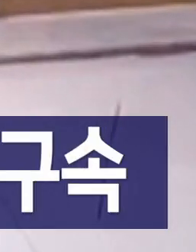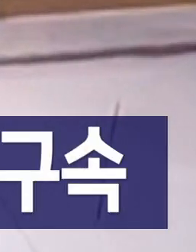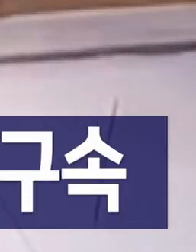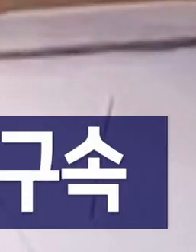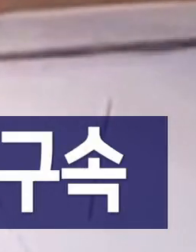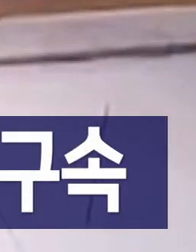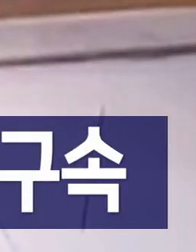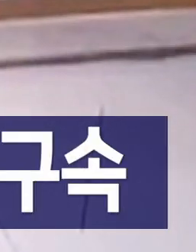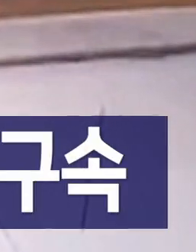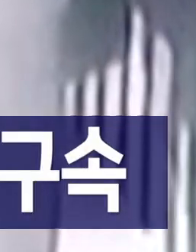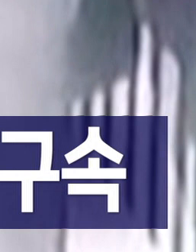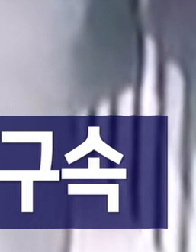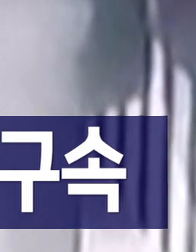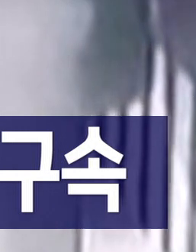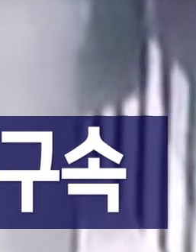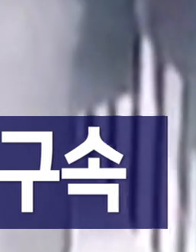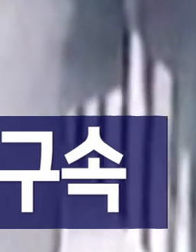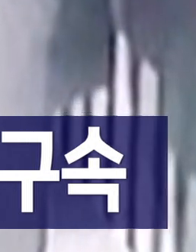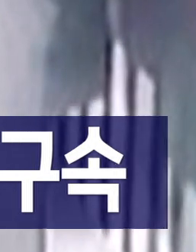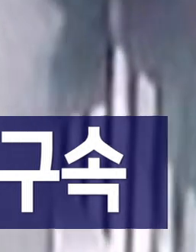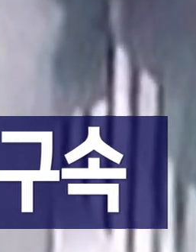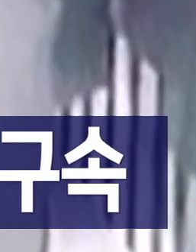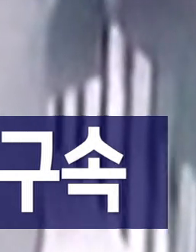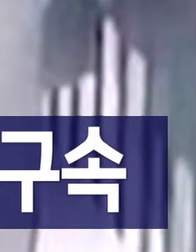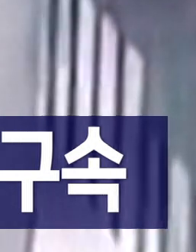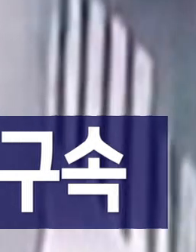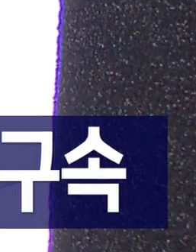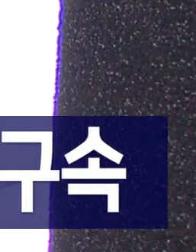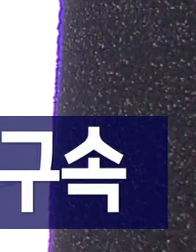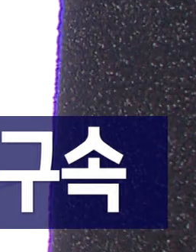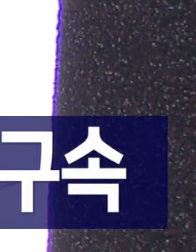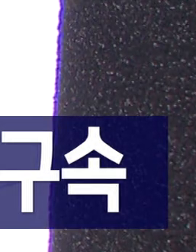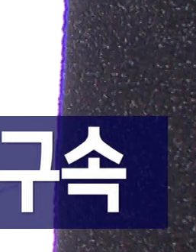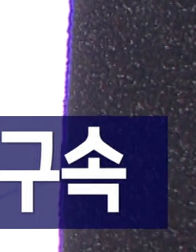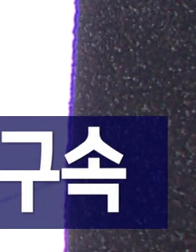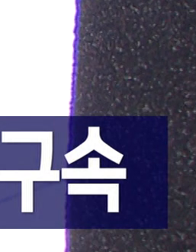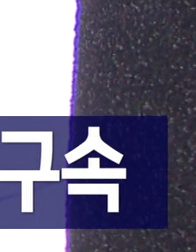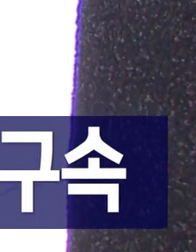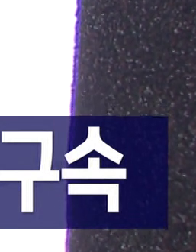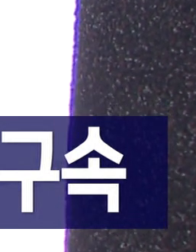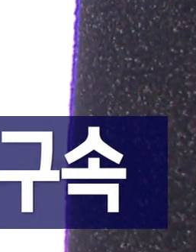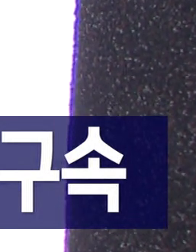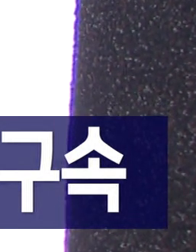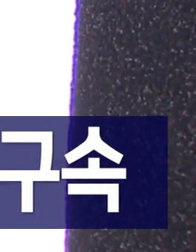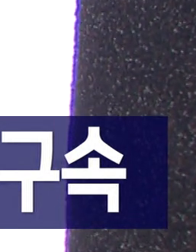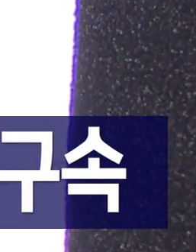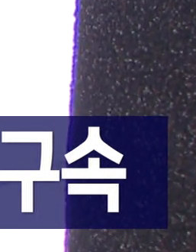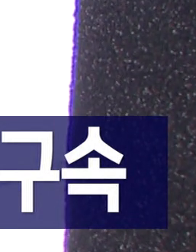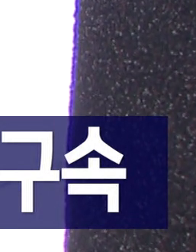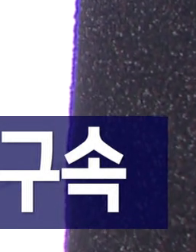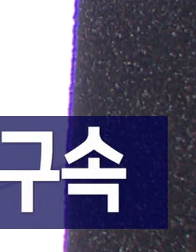여수 신도심에서 벌어진 데이트 폭력 현장이 CCTV에 잡혔습니다. 몸은 다 멍들어 있고 일단